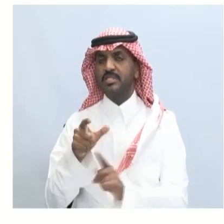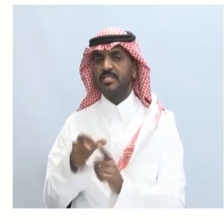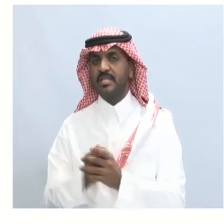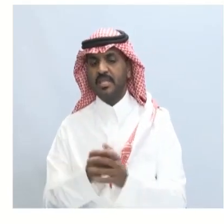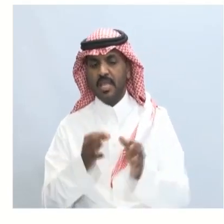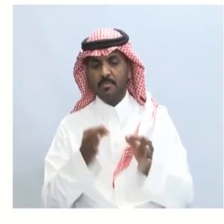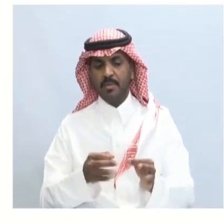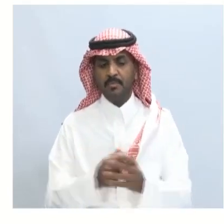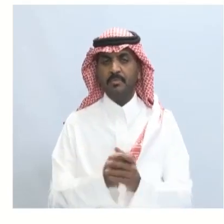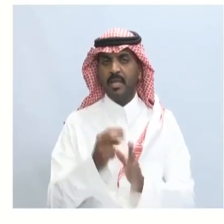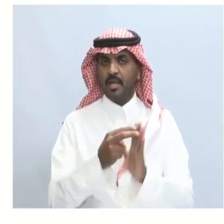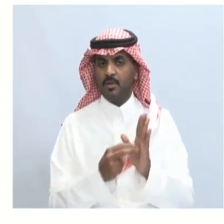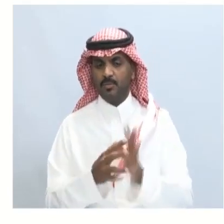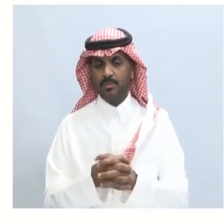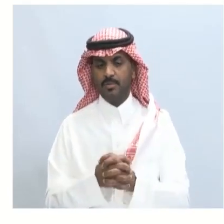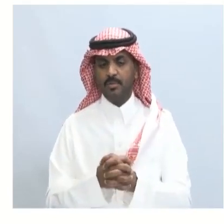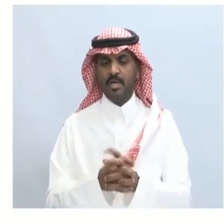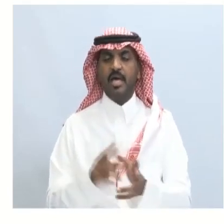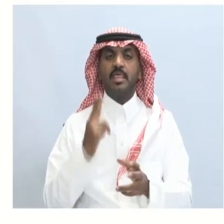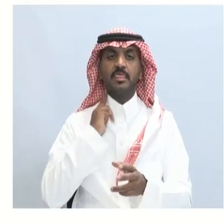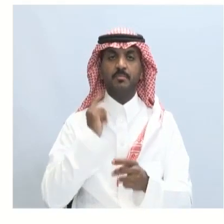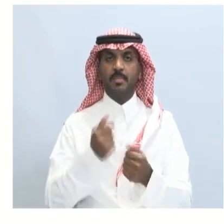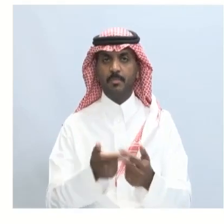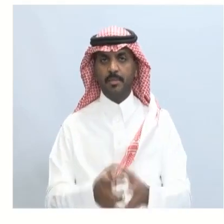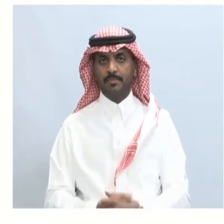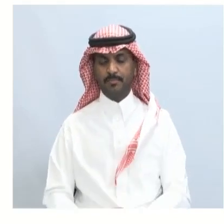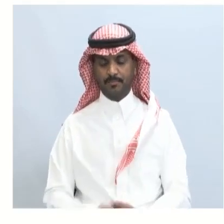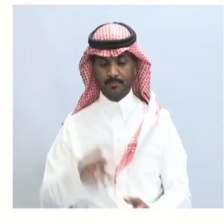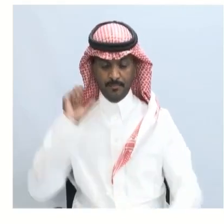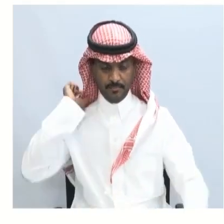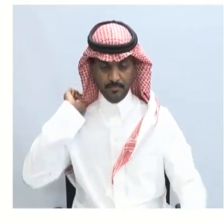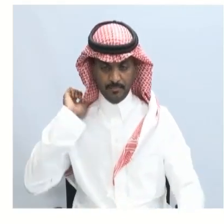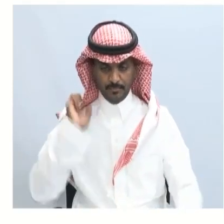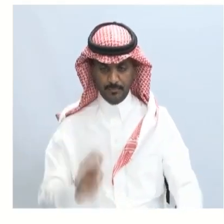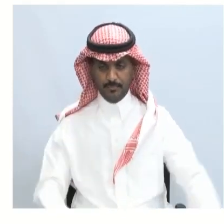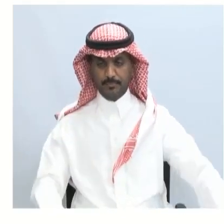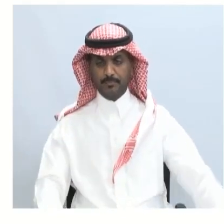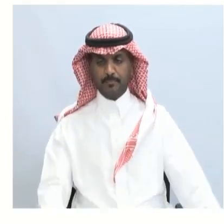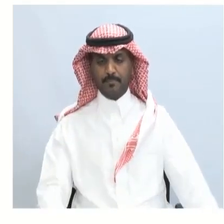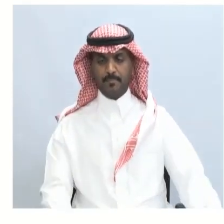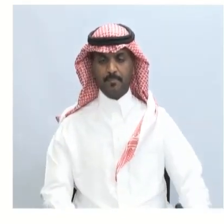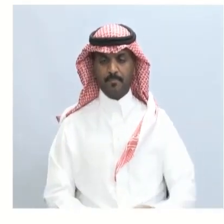الطبيعي من الناحيه القانونيه ما هي الذمه الماليه الذمه